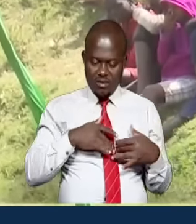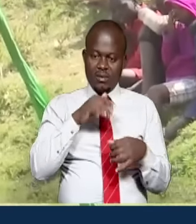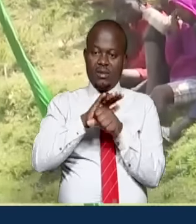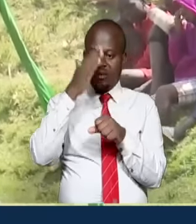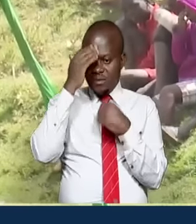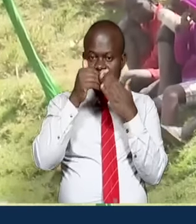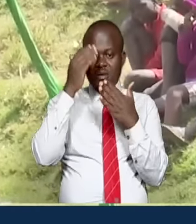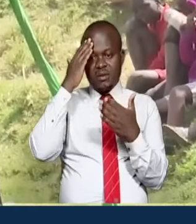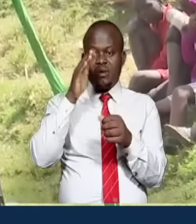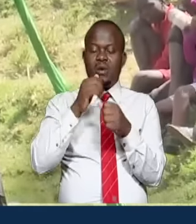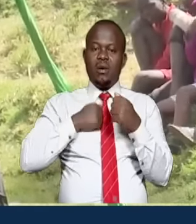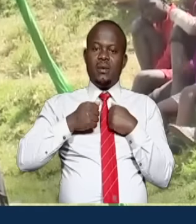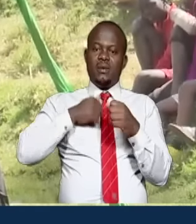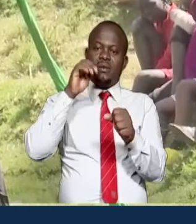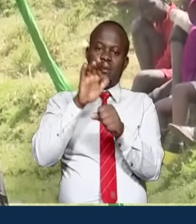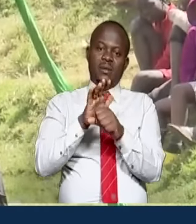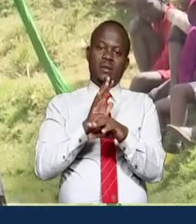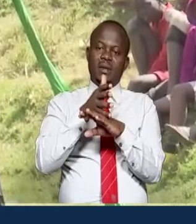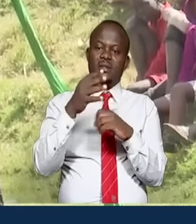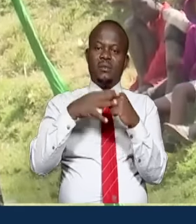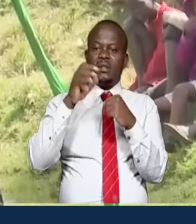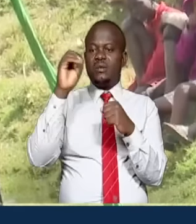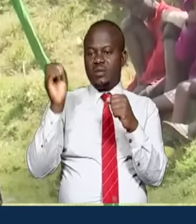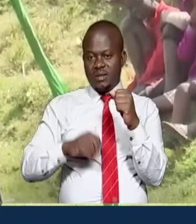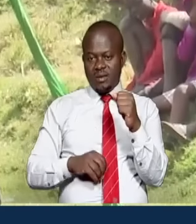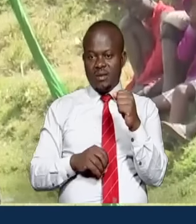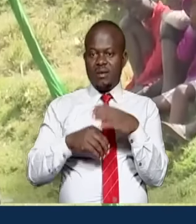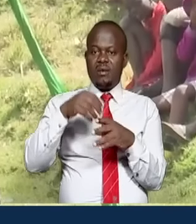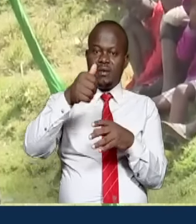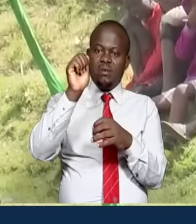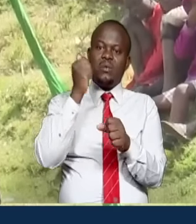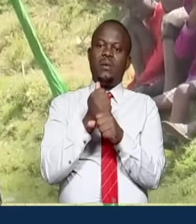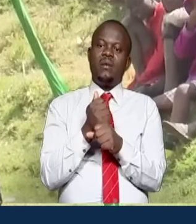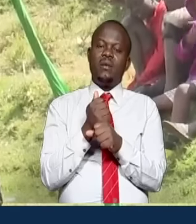ko abanyarwanda benshi barenze 90% niko kazi bakora.